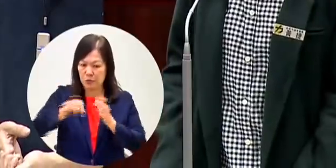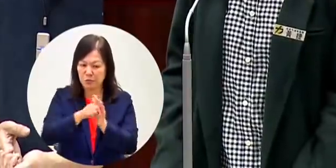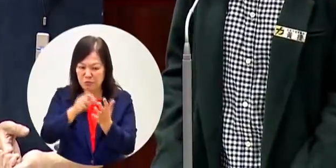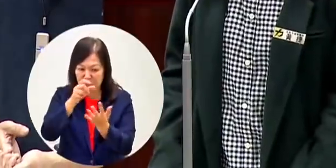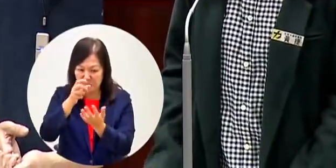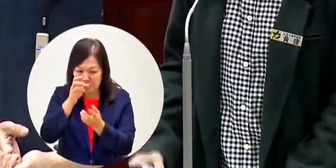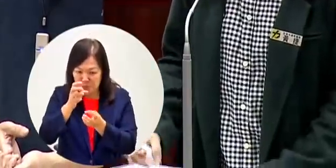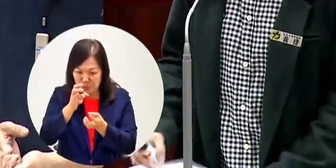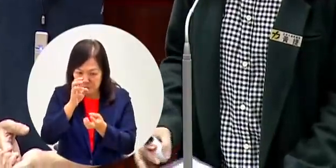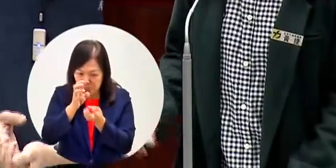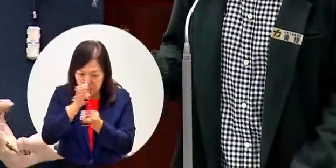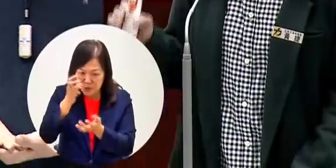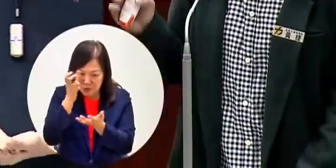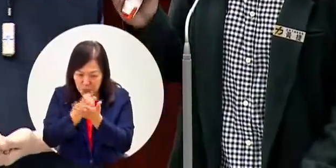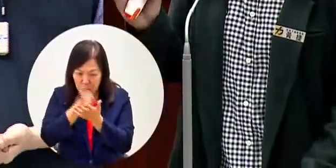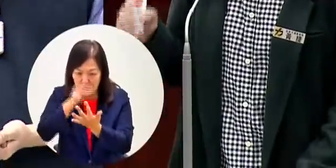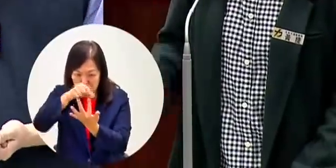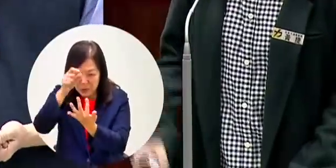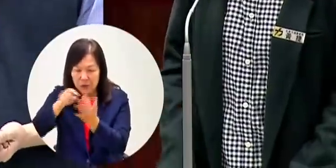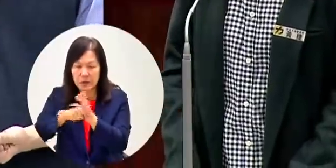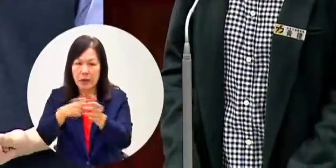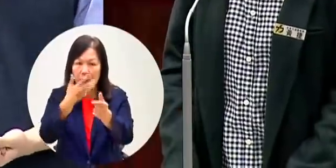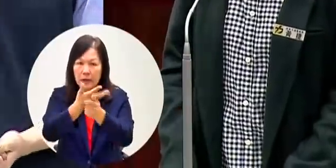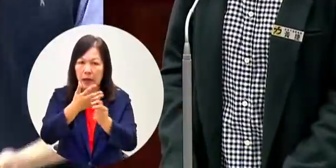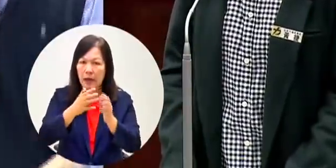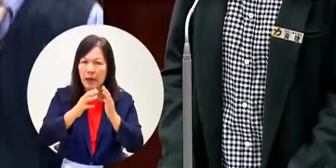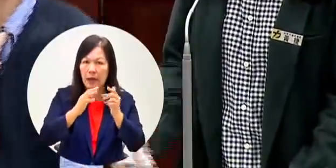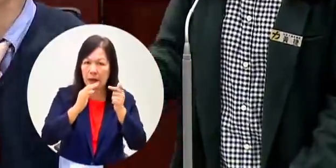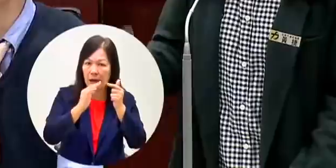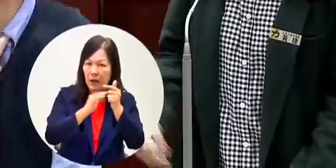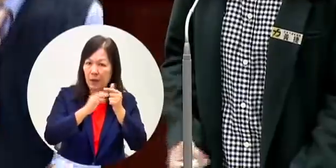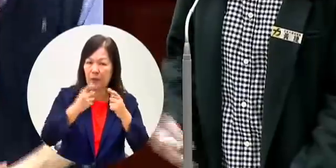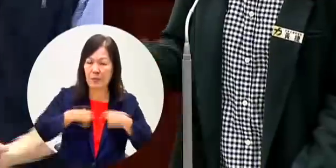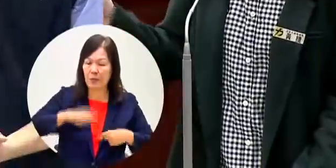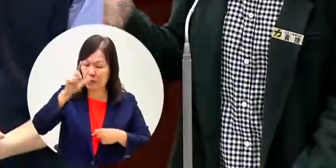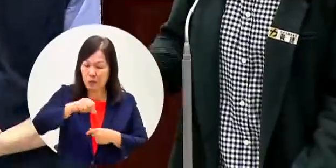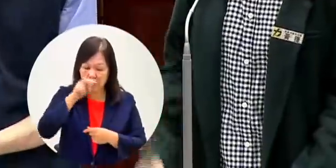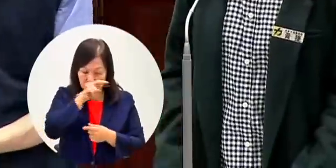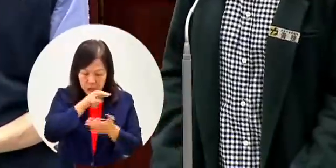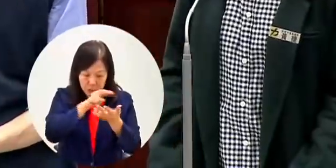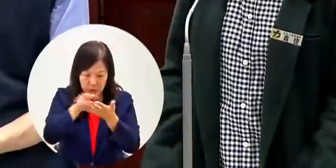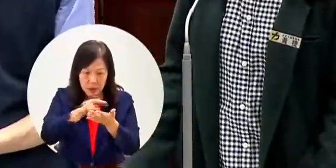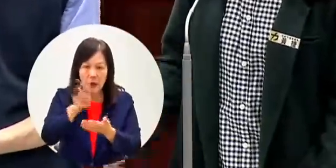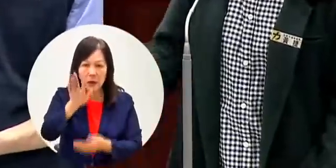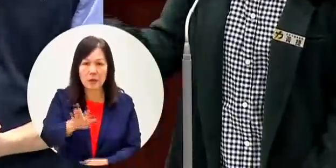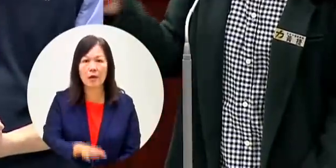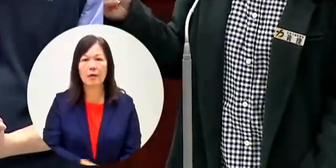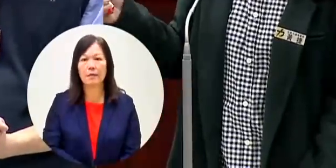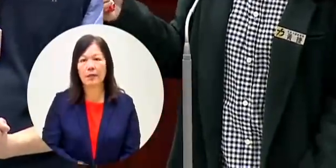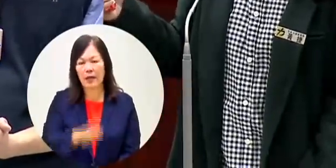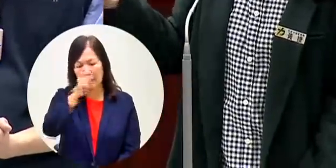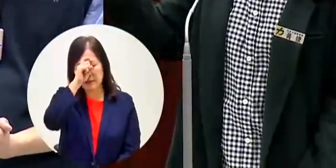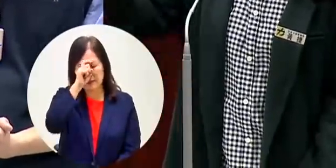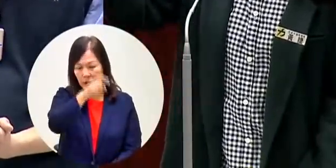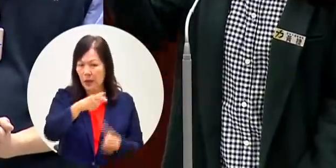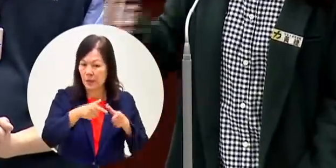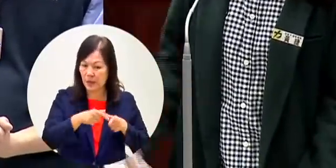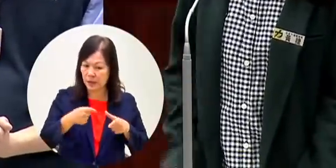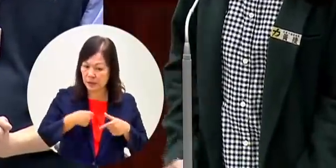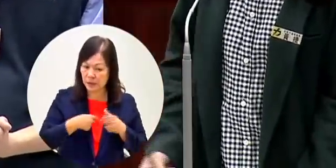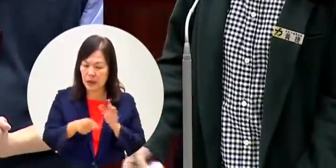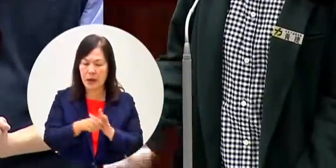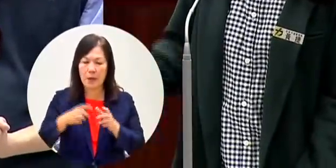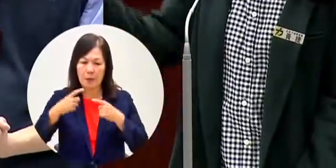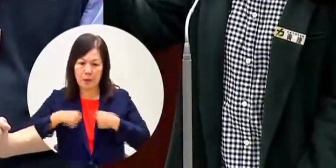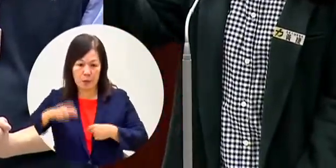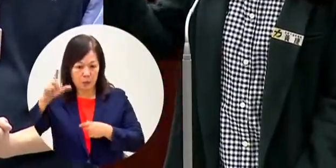基本上就是希望教育局长的心中的价值是跟牧师相近的嘛。然后我们